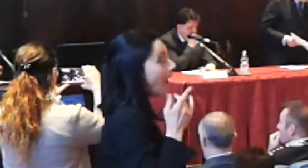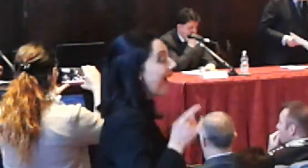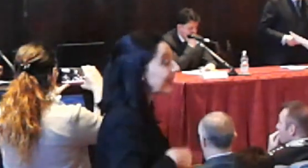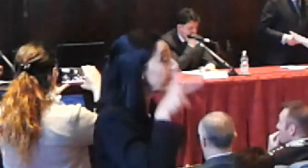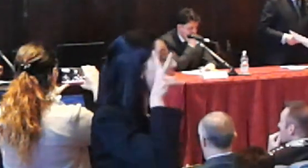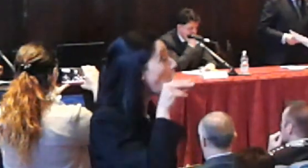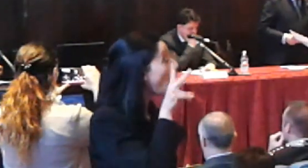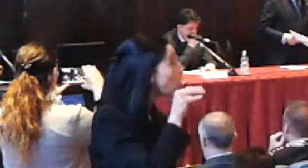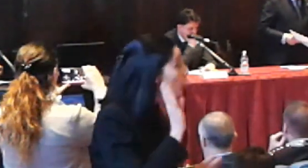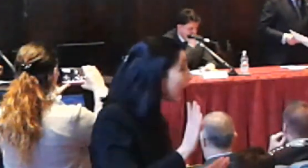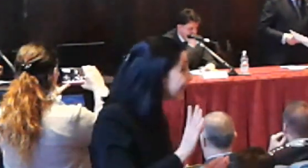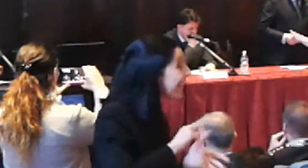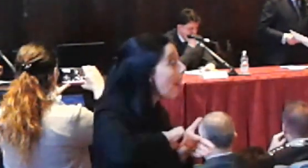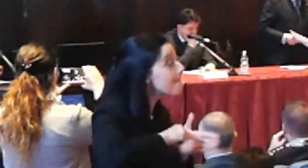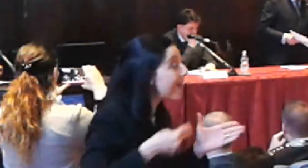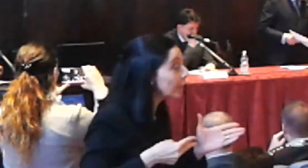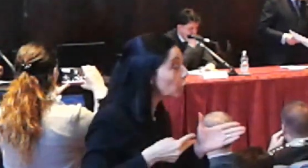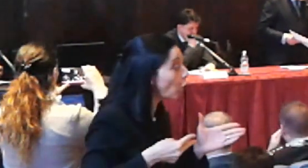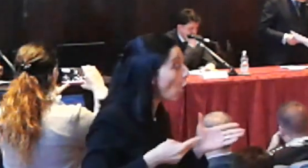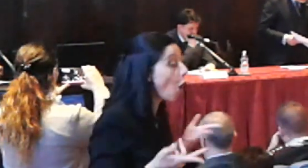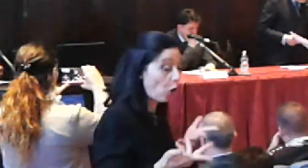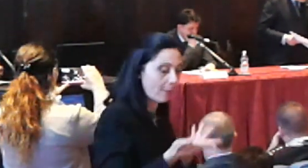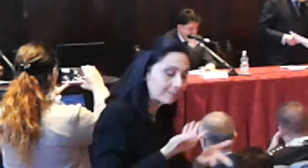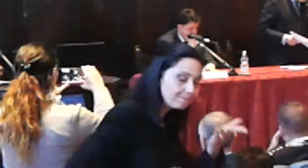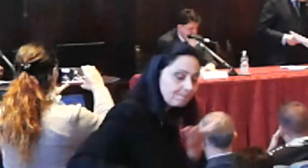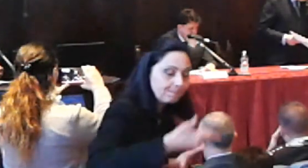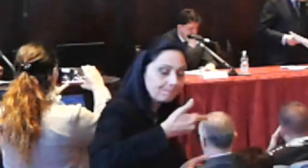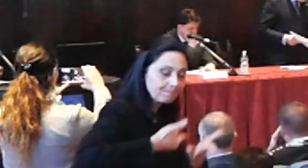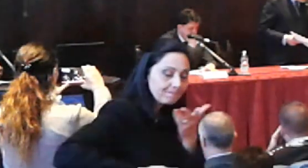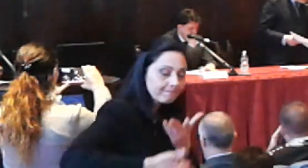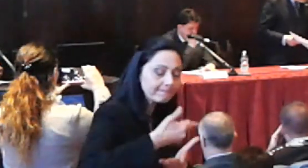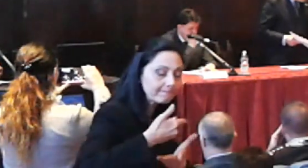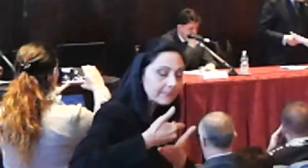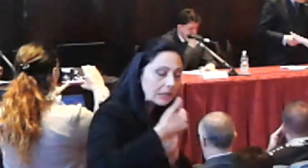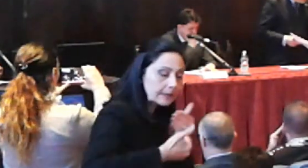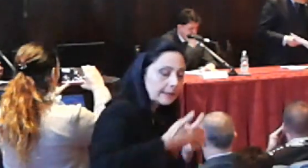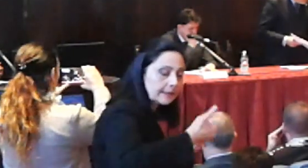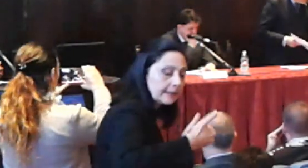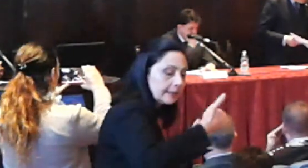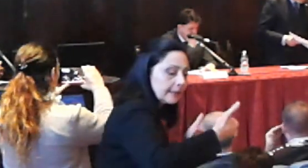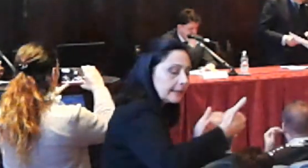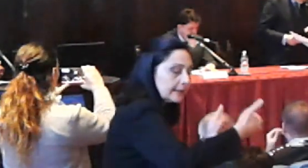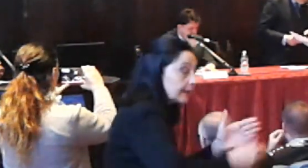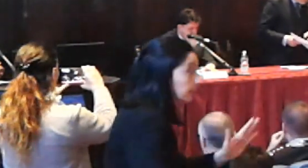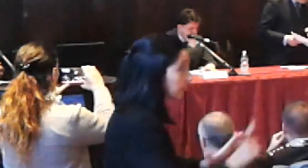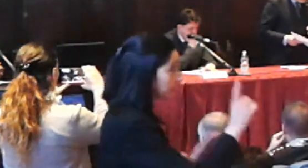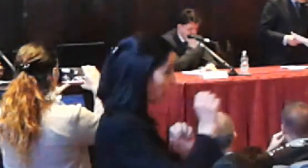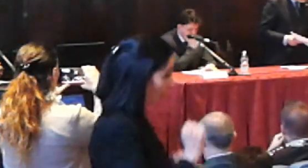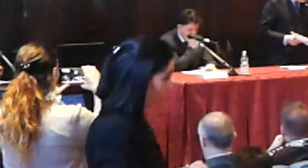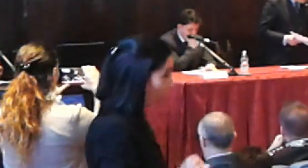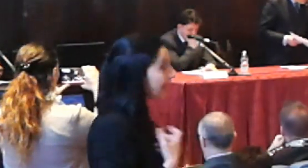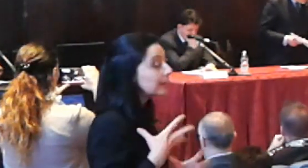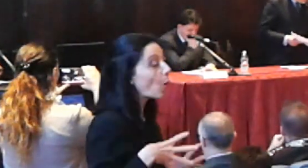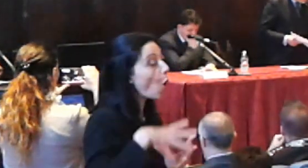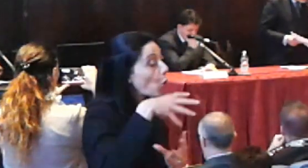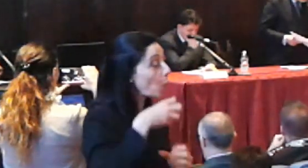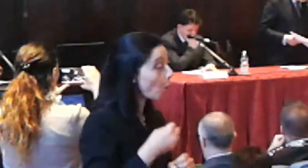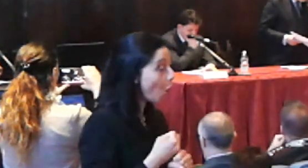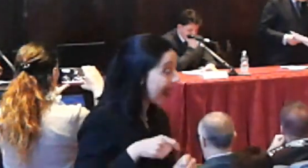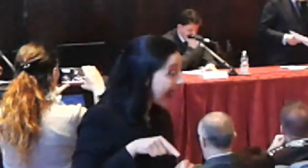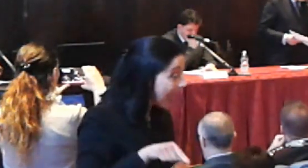metodo e procedere attraverso un'elaborazione affidata ad un gruppo di lavoro che proprio